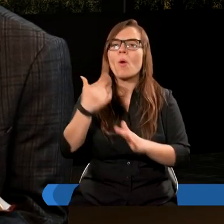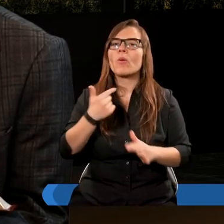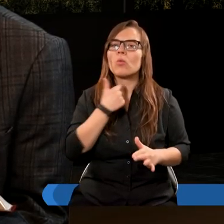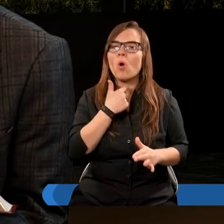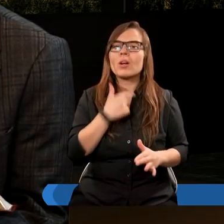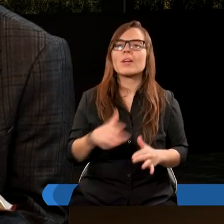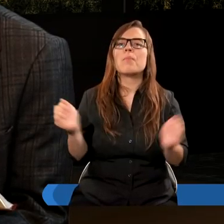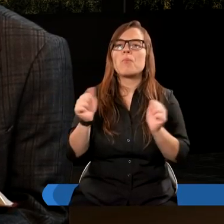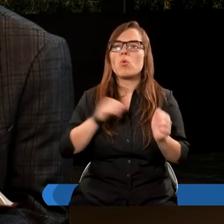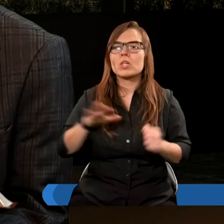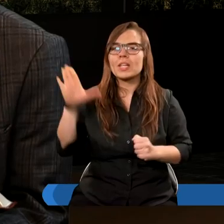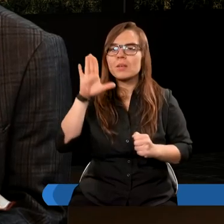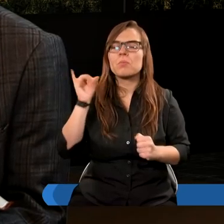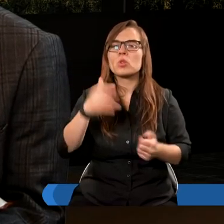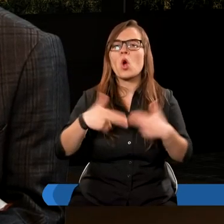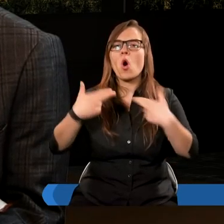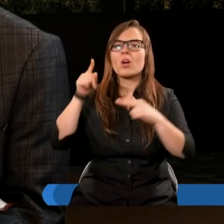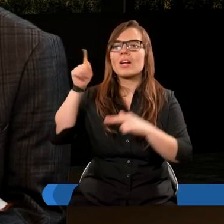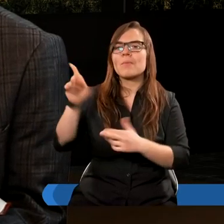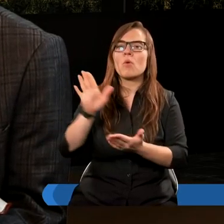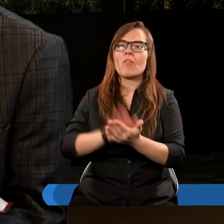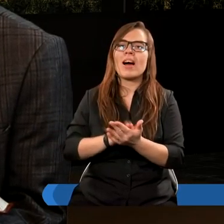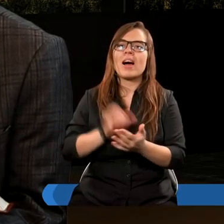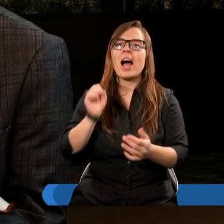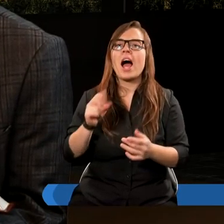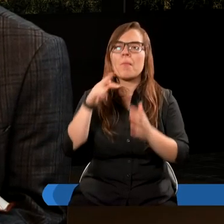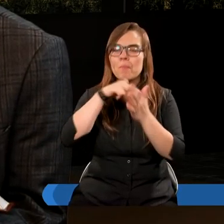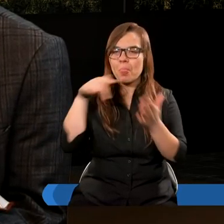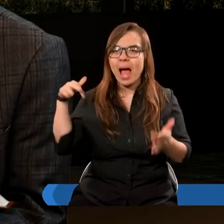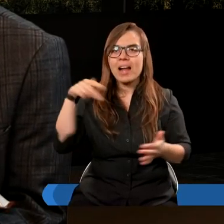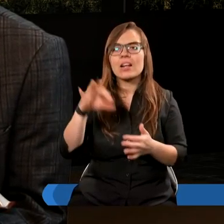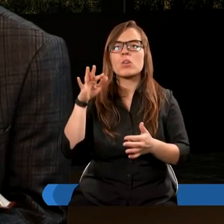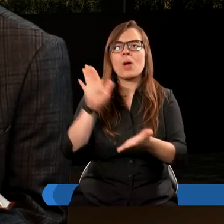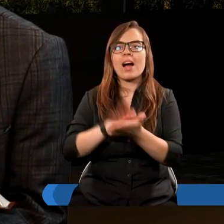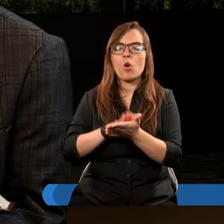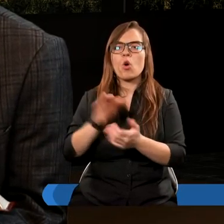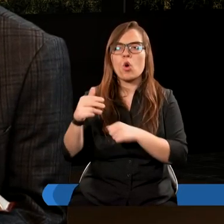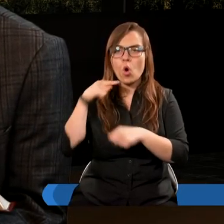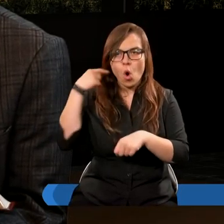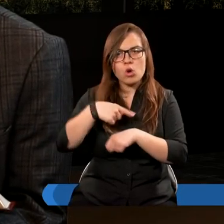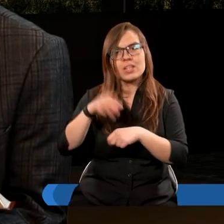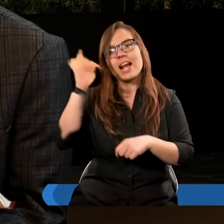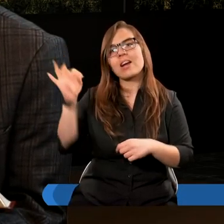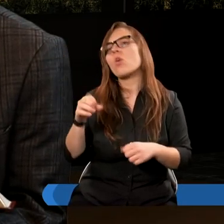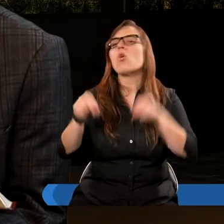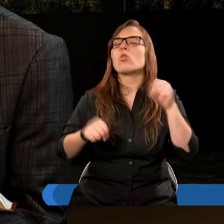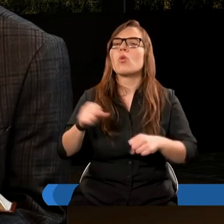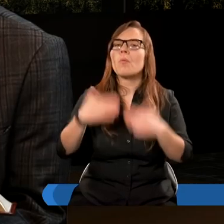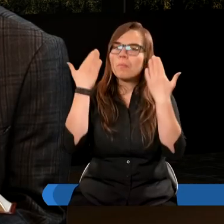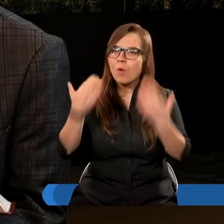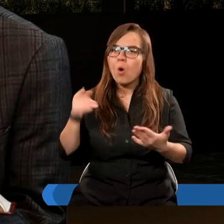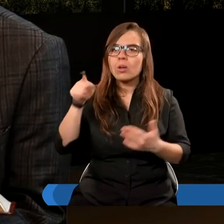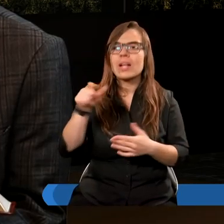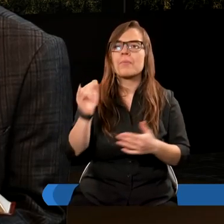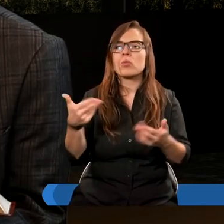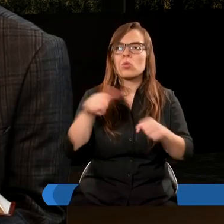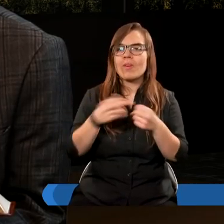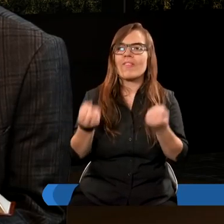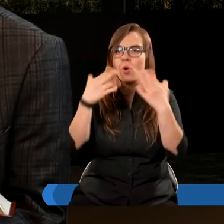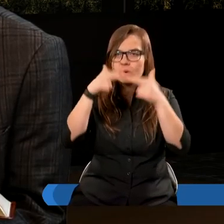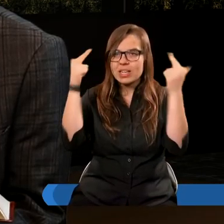głosem bójcie się Boga i oddajcie Mu chwałę, bo nadeszła godzina Jego sądu. Oddajcie pokłon temu, który stworzył niebo i